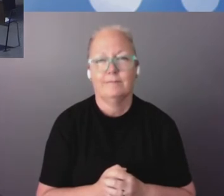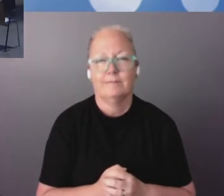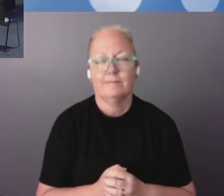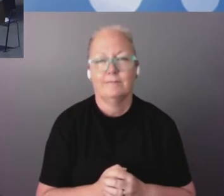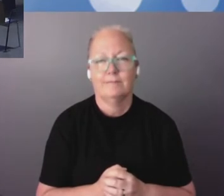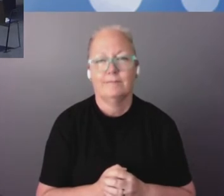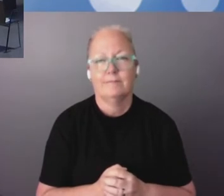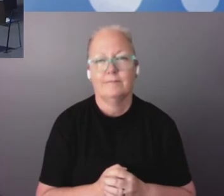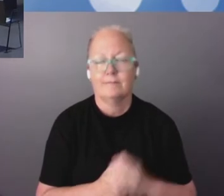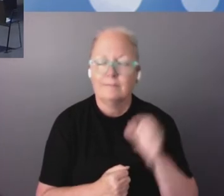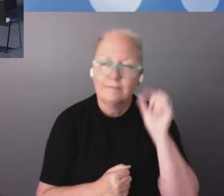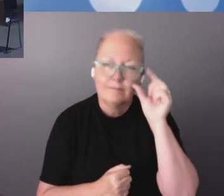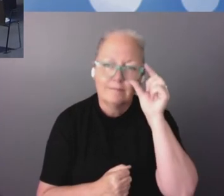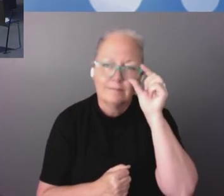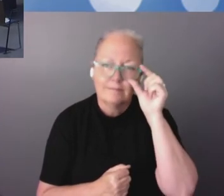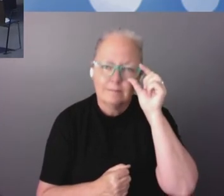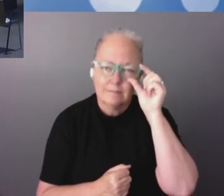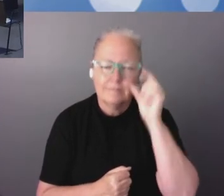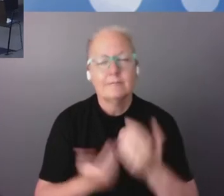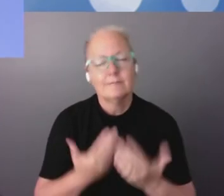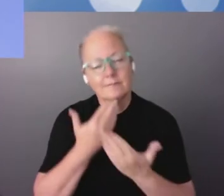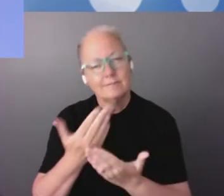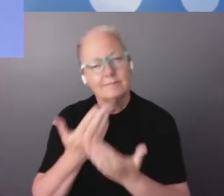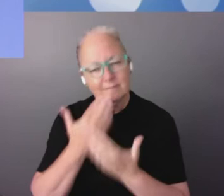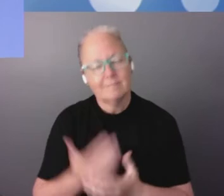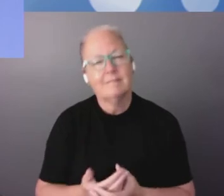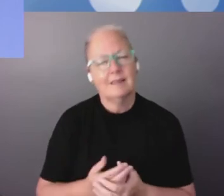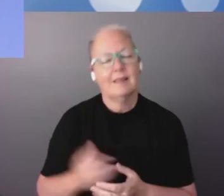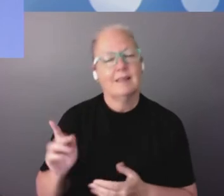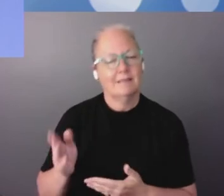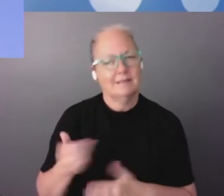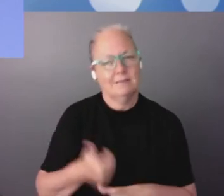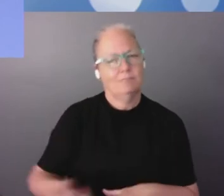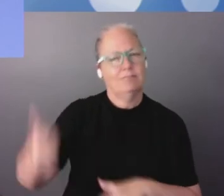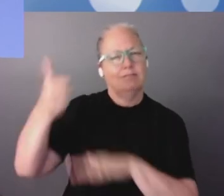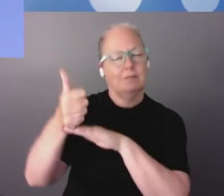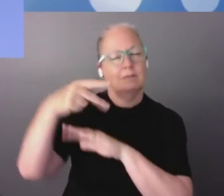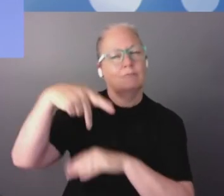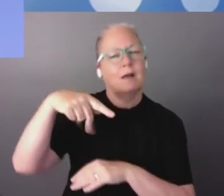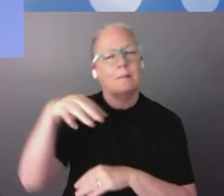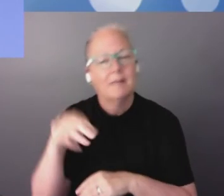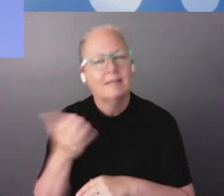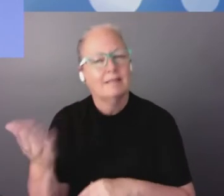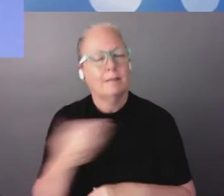Thank you very much, Prime Minister of the Republic of Poland. Merci beaucoup, Monsieur le Président. Merci pour